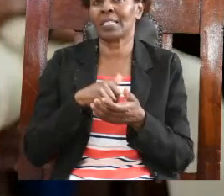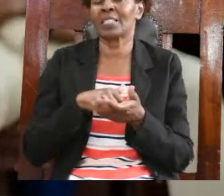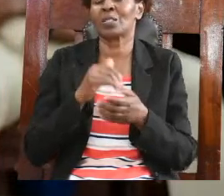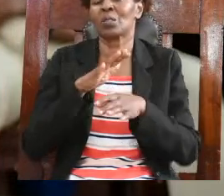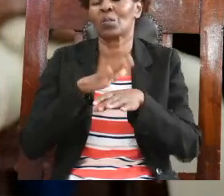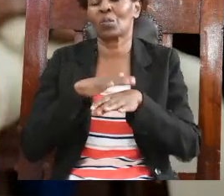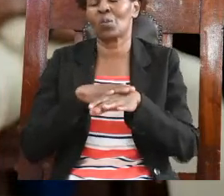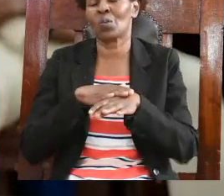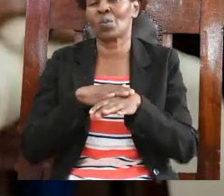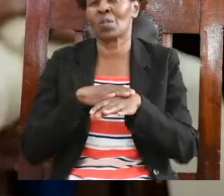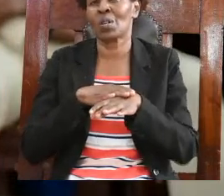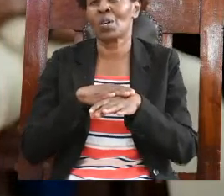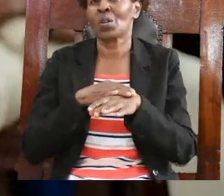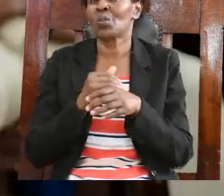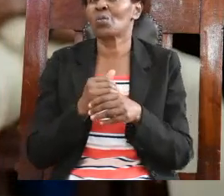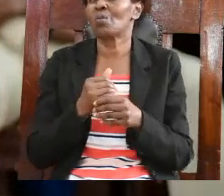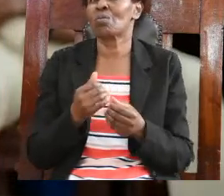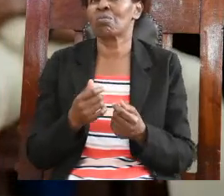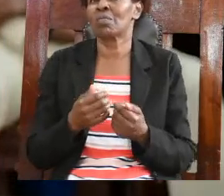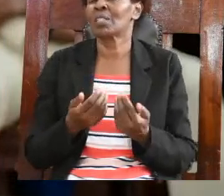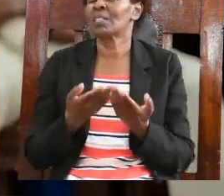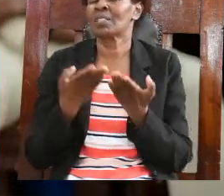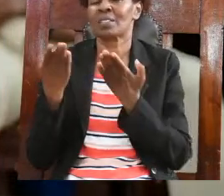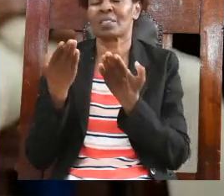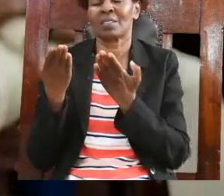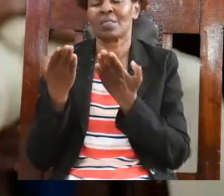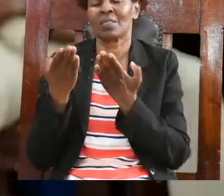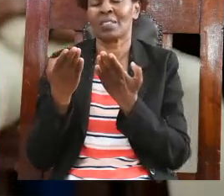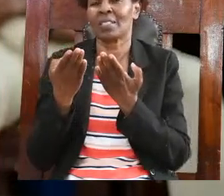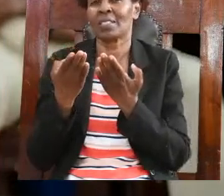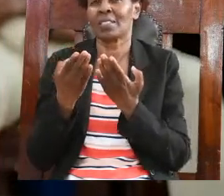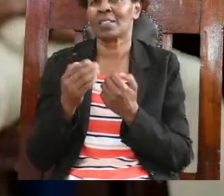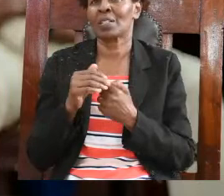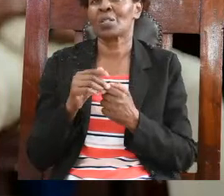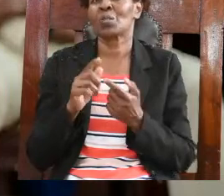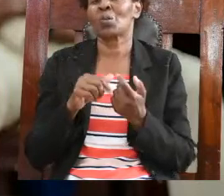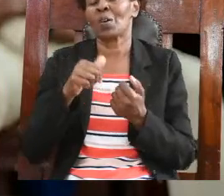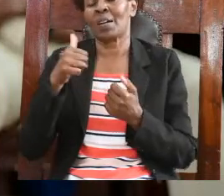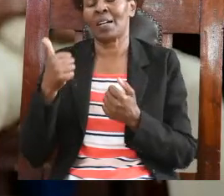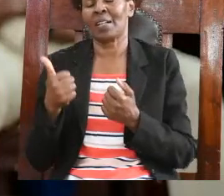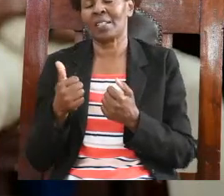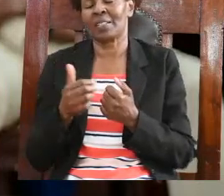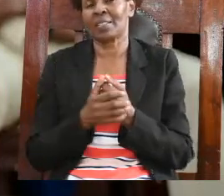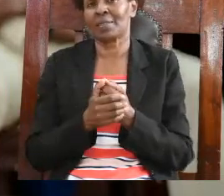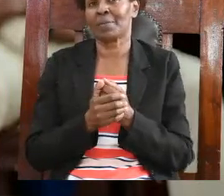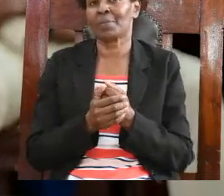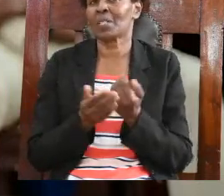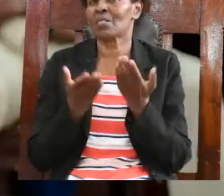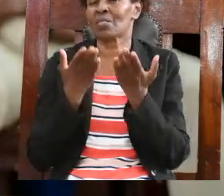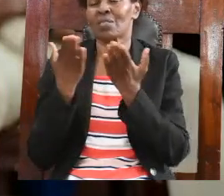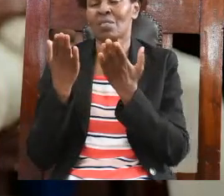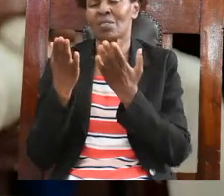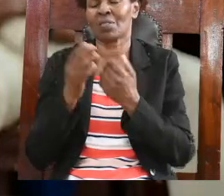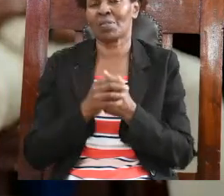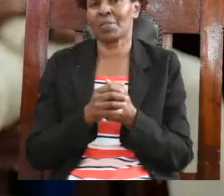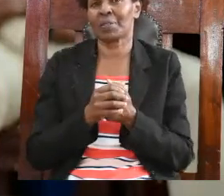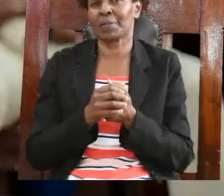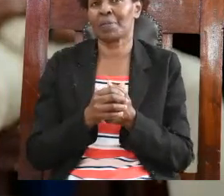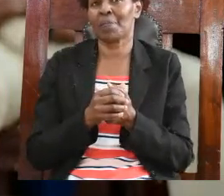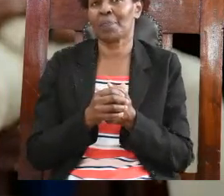vizuri kujitoa mhanga. Ni vizuri kujinyima. You know, there is the place of sacrifice. Kama sasa hivi